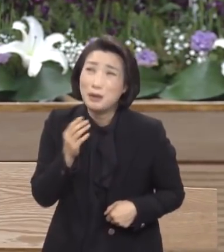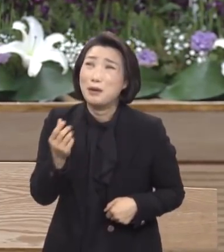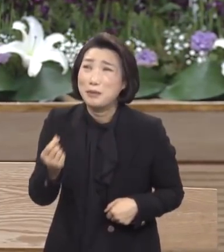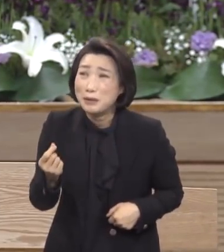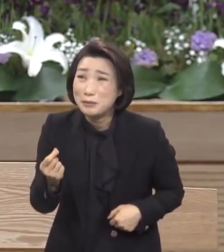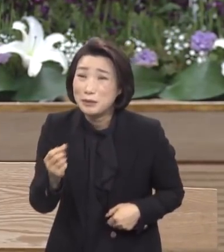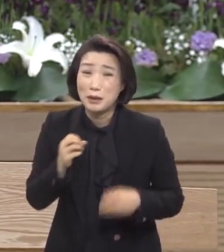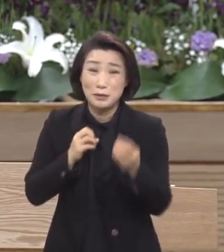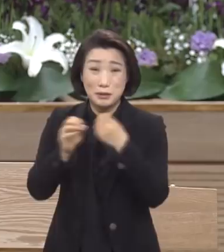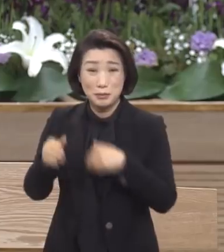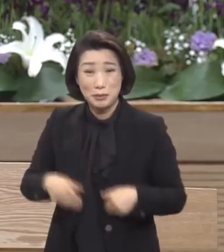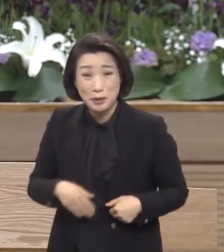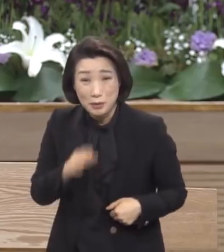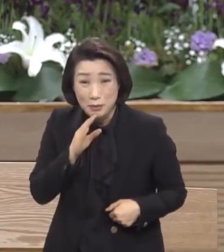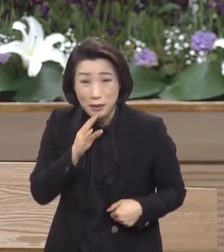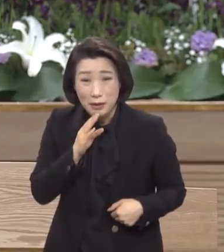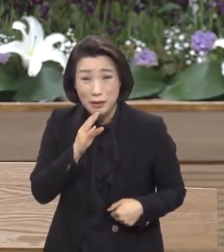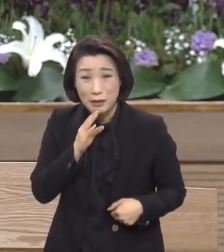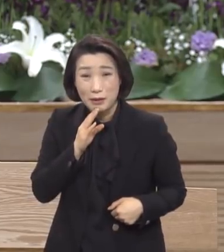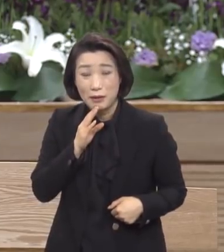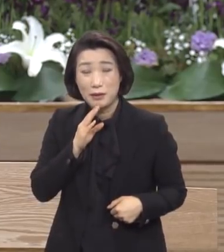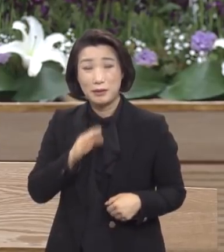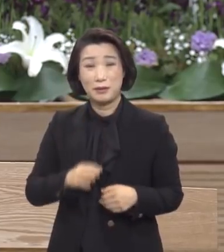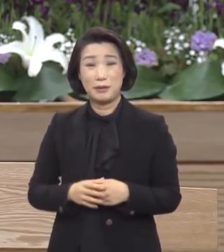그렇다고. 응? 그렇다고. 응?